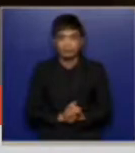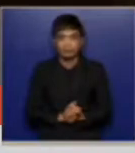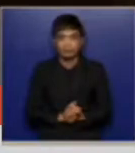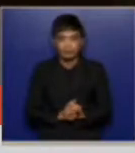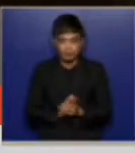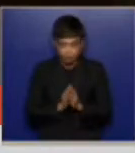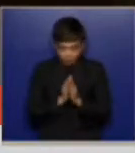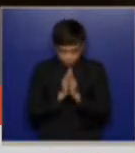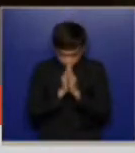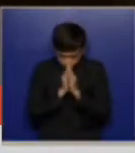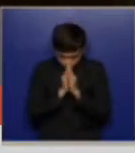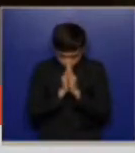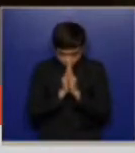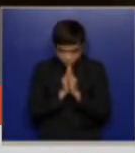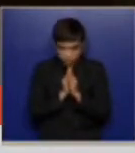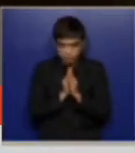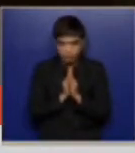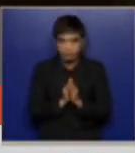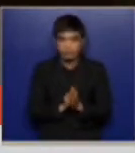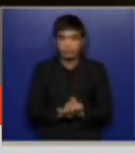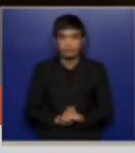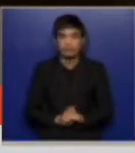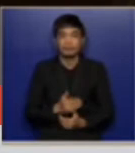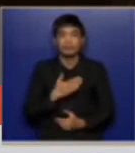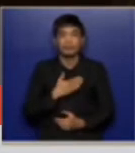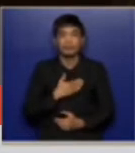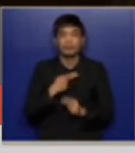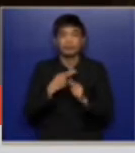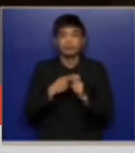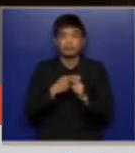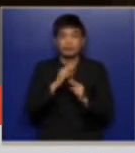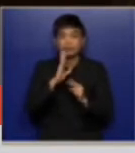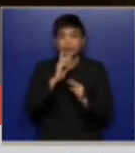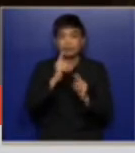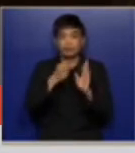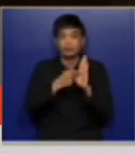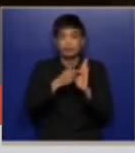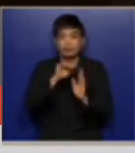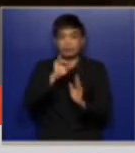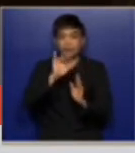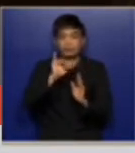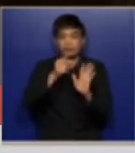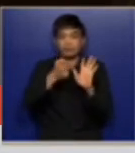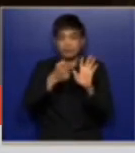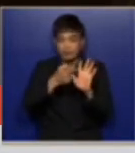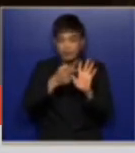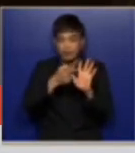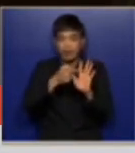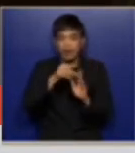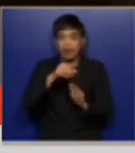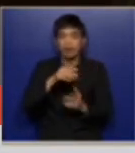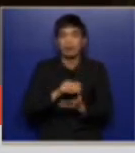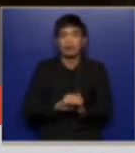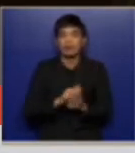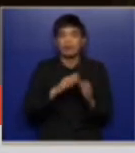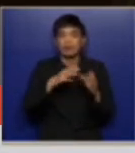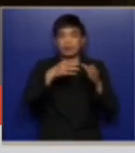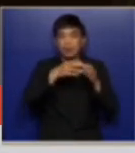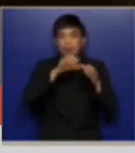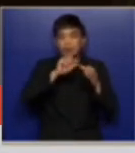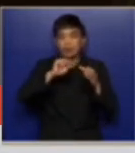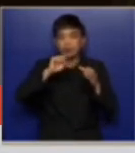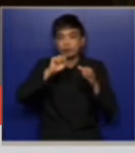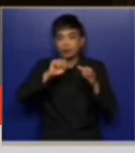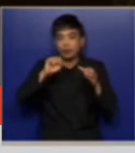านประธานที่เคารพกับผมชยาพรหมมาสมาชิกสภาผู้แทนราษฎรจังหวัดหนองบัวลำภูพรรคเพื่อไท